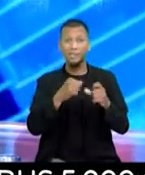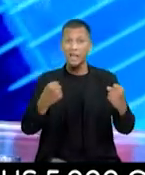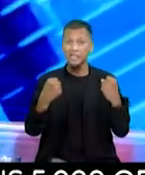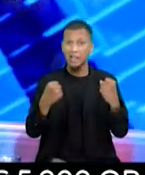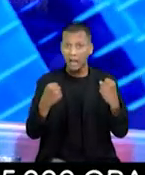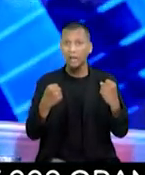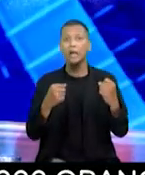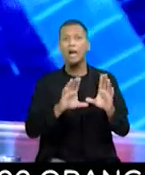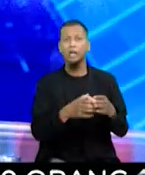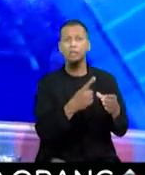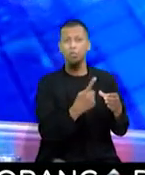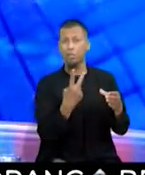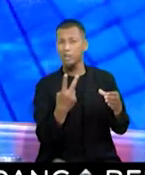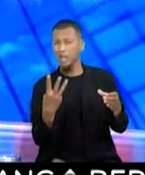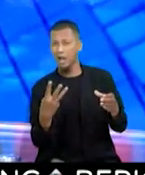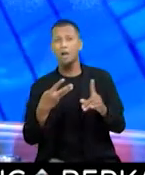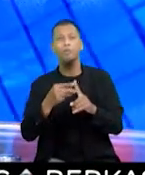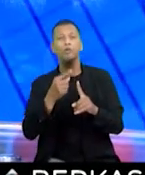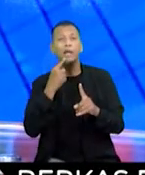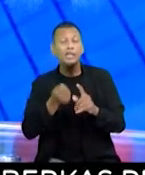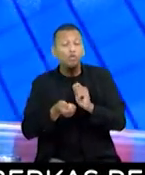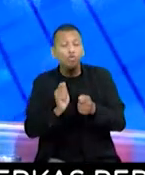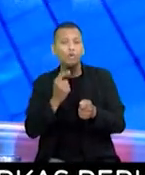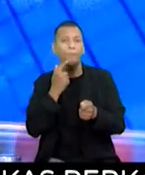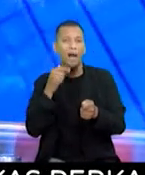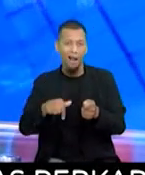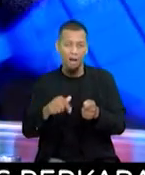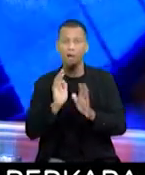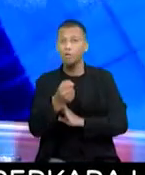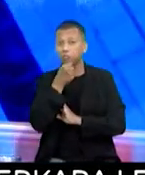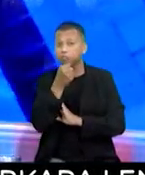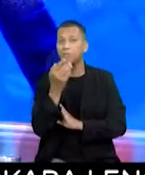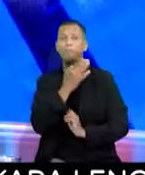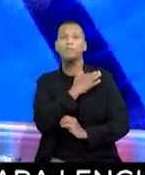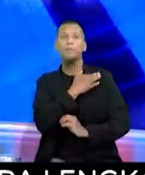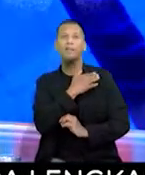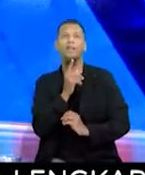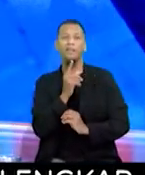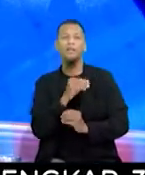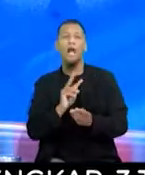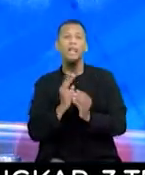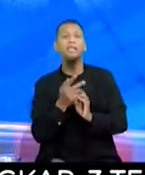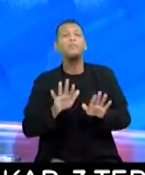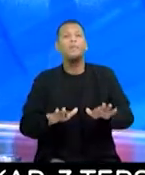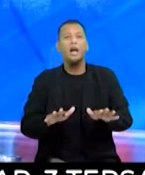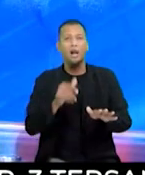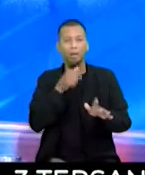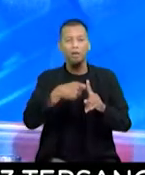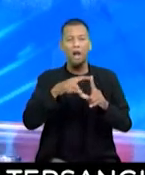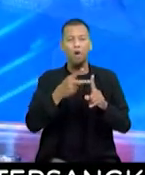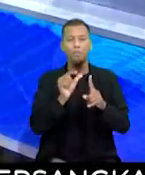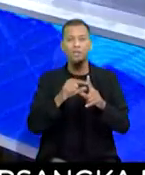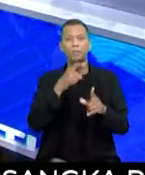2, dan 3 BPJS Kesehatan ini akan diuji coba. Kita segera bergabung dengan pejabat pengganti sementara Kahubas BPJS, Bapak Arief Butiman.